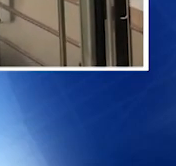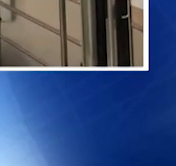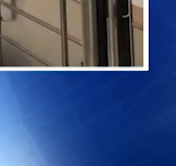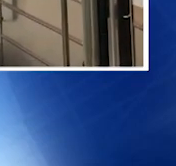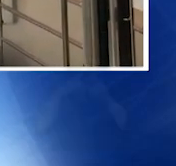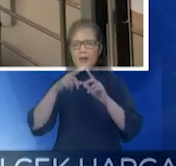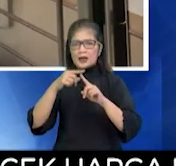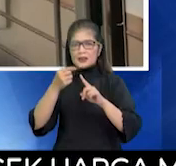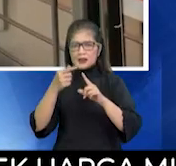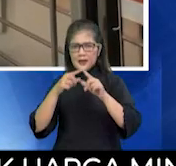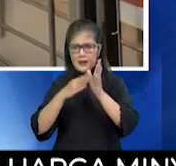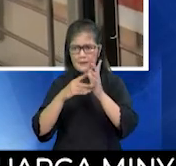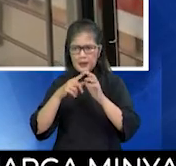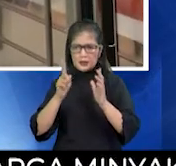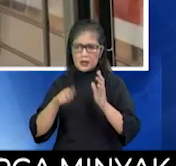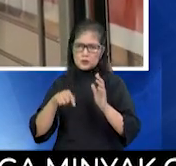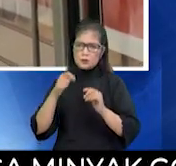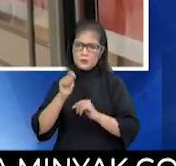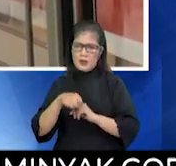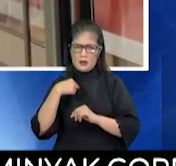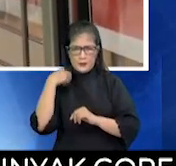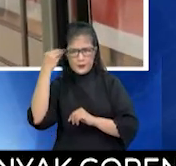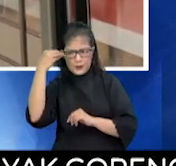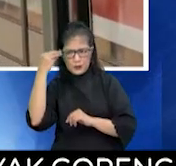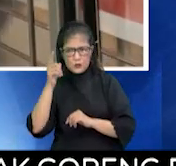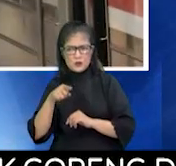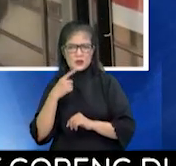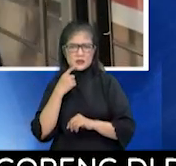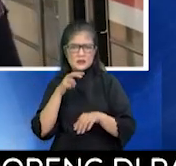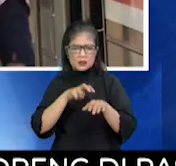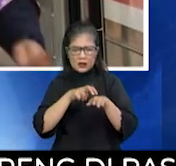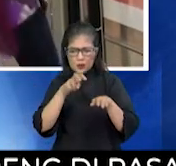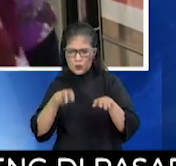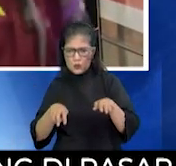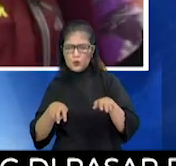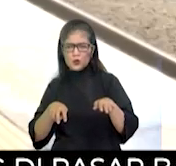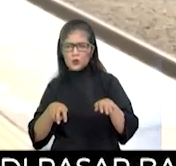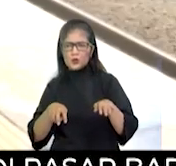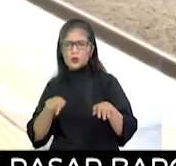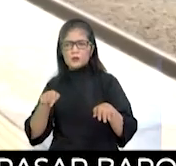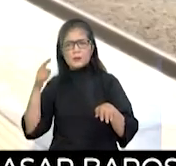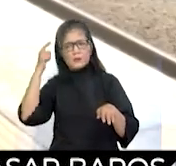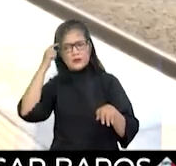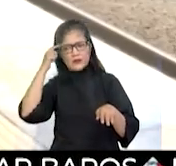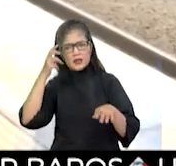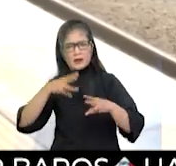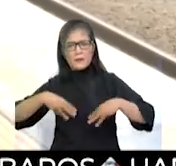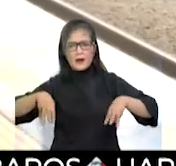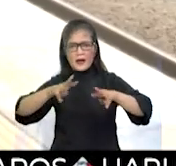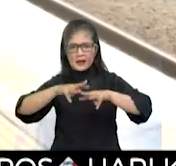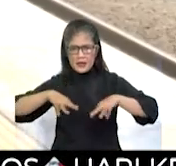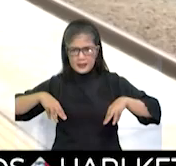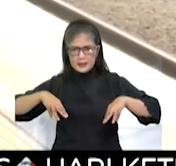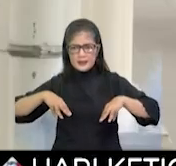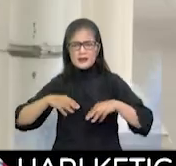pengguna KRL yang masih bingung dan juga salah turun yang menganggap bahwa stasiun Matraman ini adalah stasiun Manggarai. Dan jika kita lihat memang